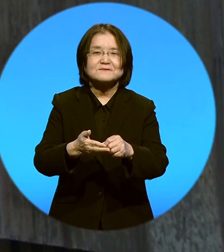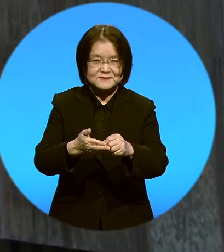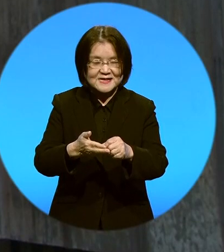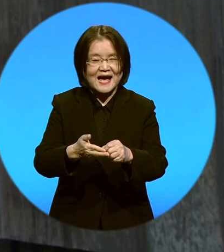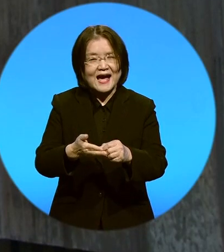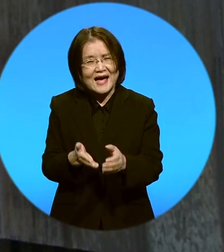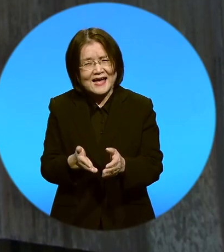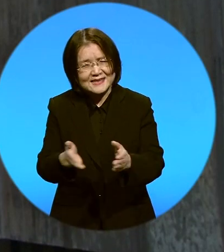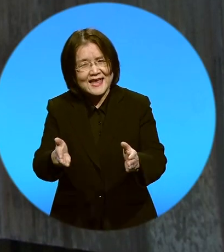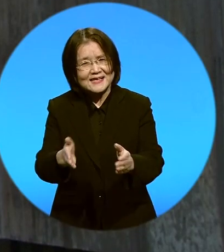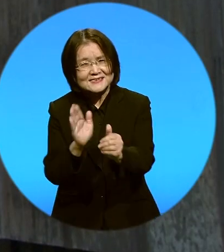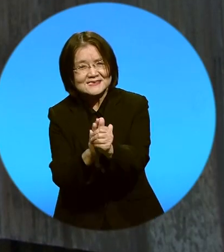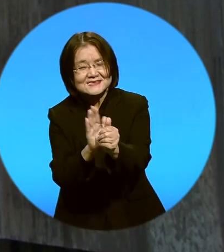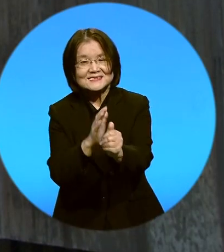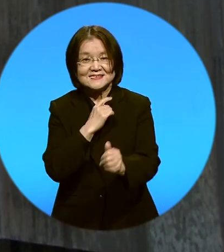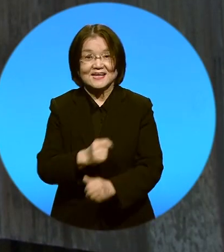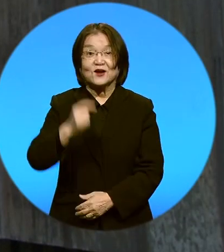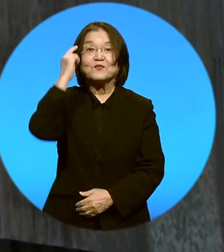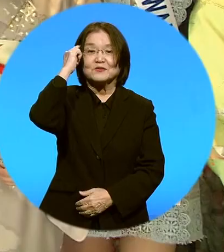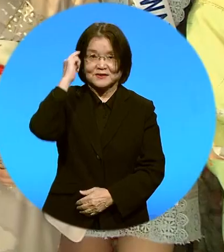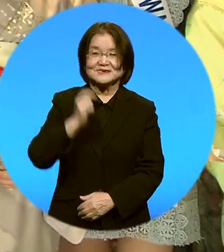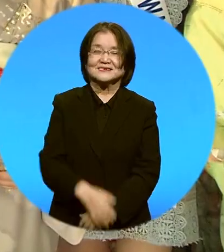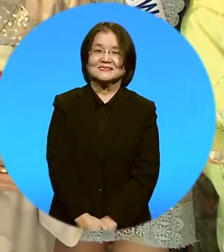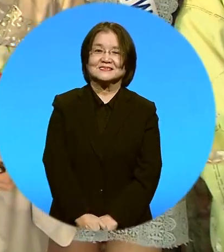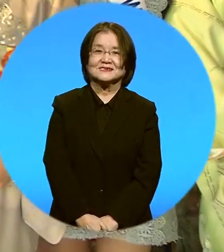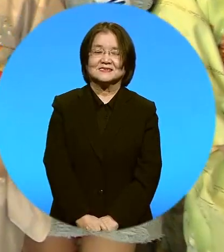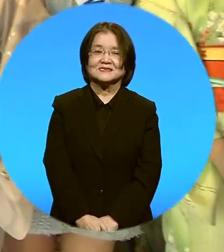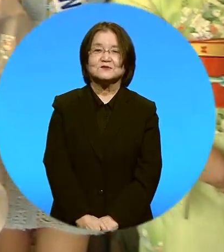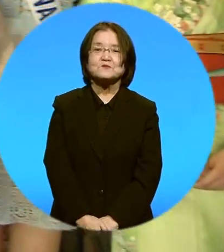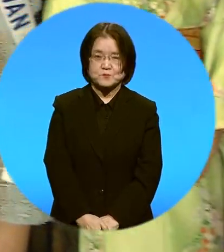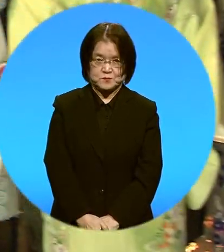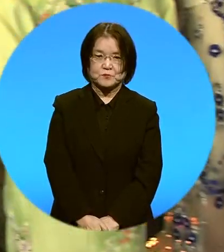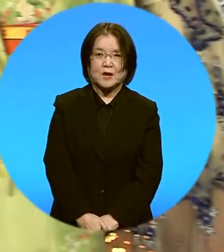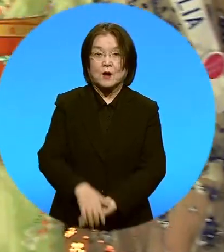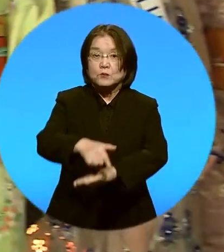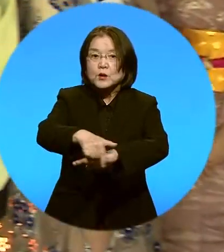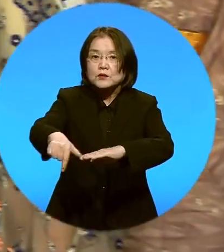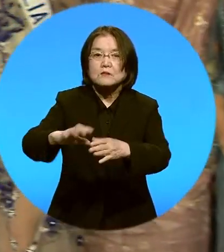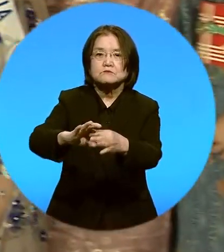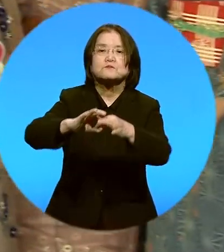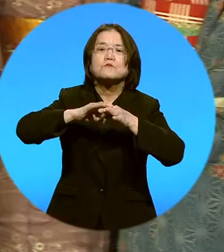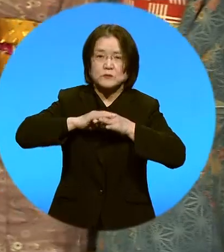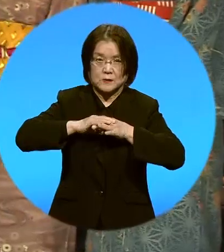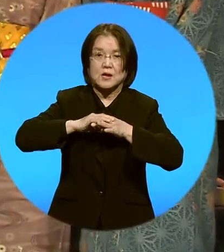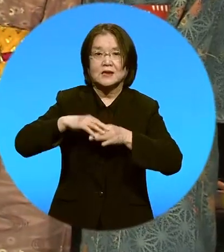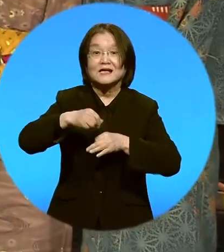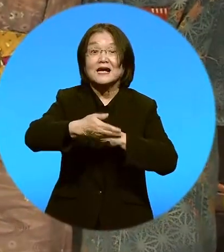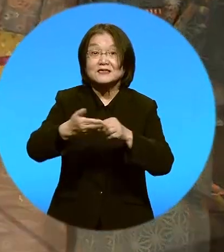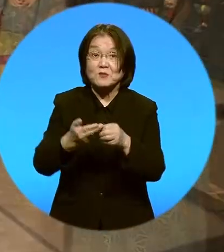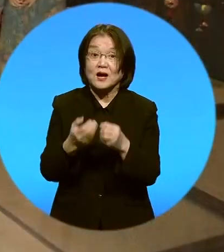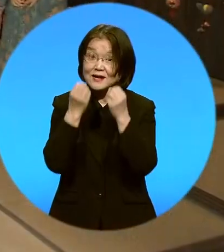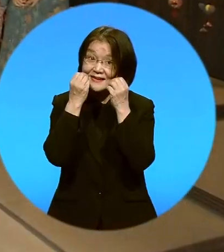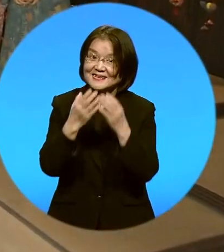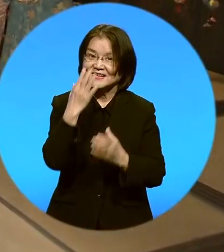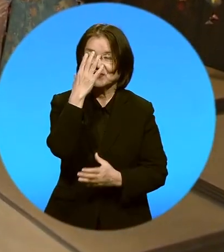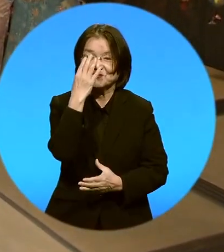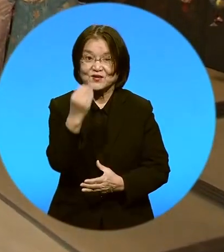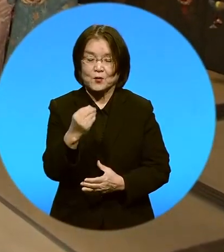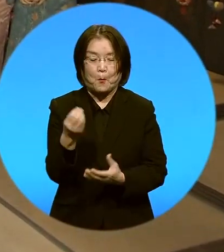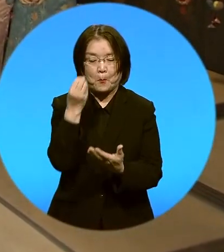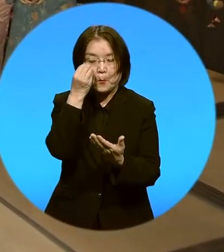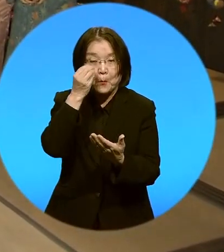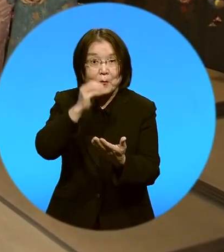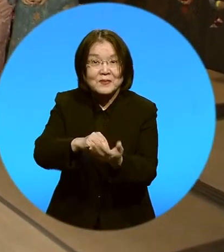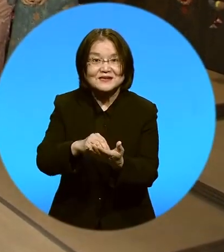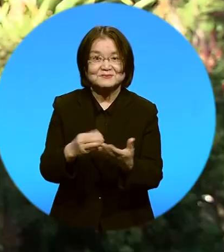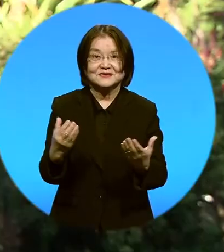ながるようなことをしたいなと考えています。 プロジェクトを通して種子島の新たな魅力を発見しました